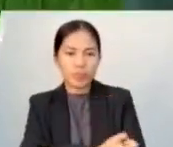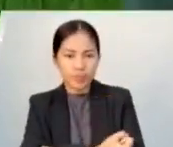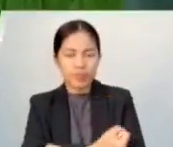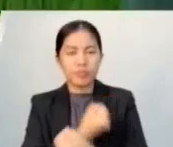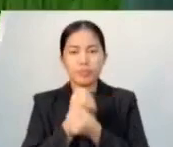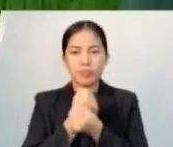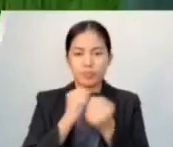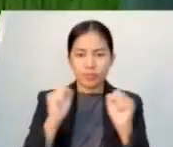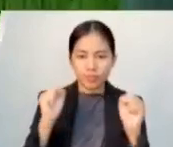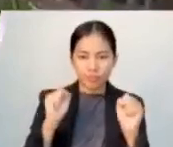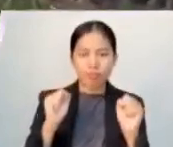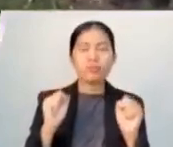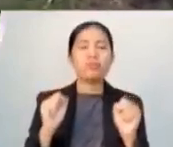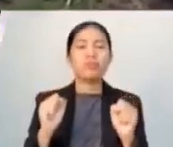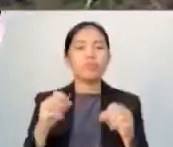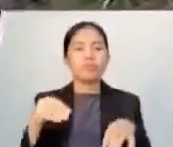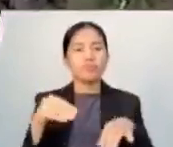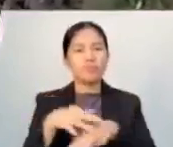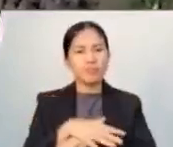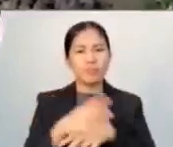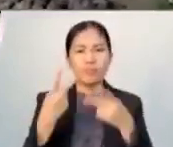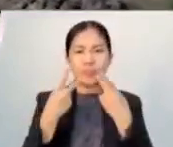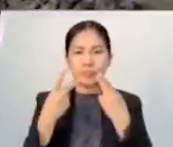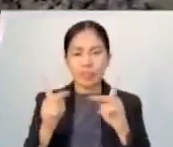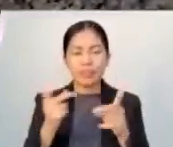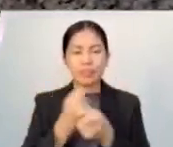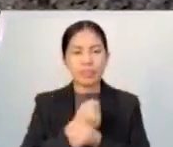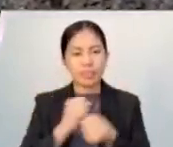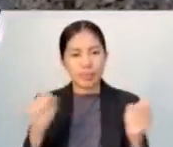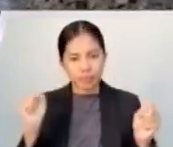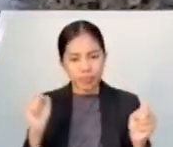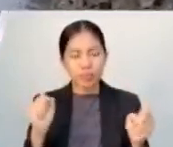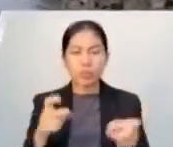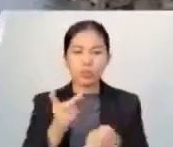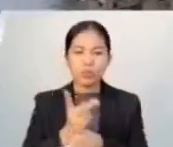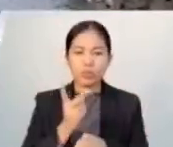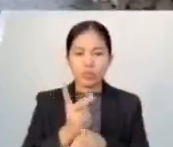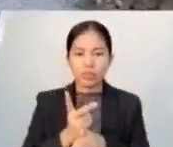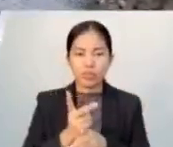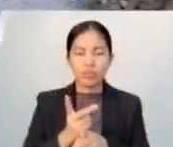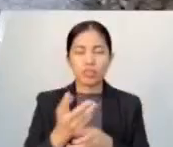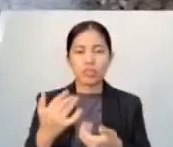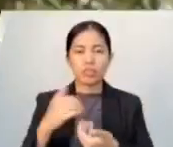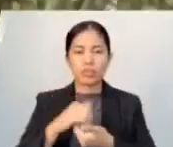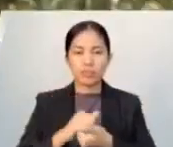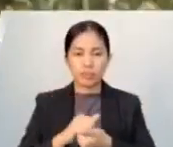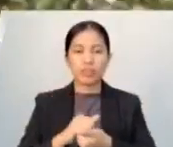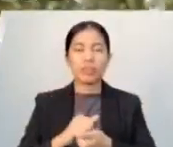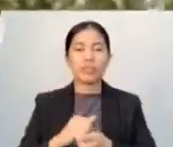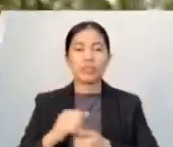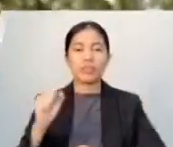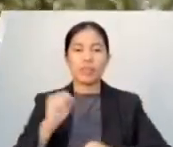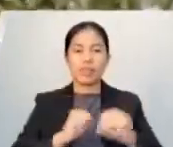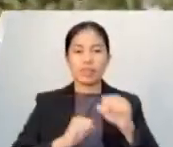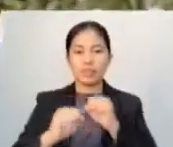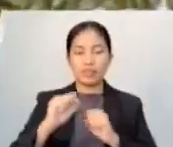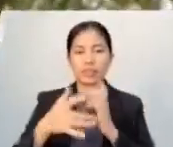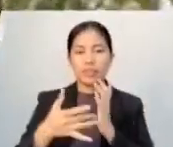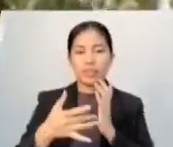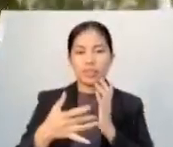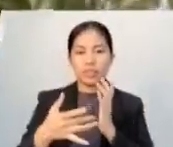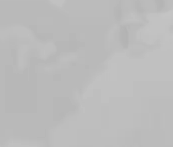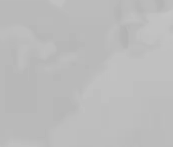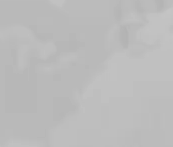safety. Magsisilbing co-chair ni Teodoro sa task force si Science and Technology Secretary Renato Solidum Jr.